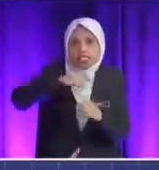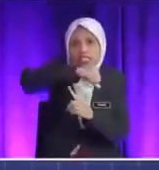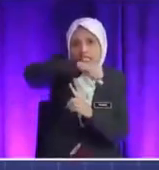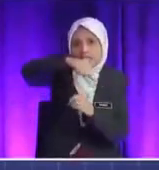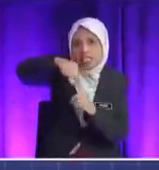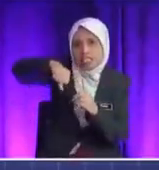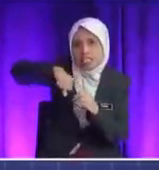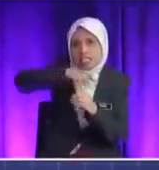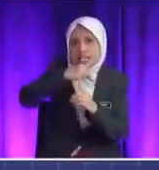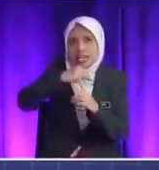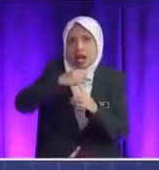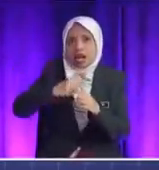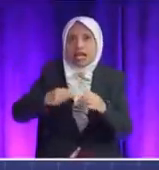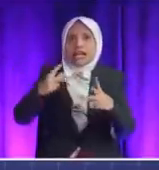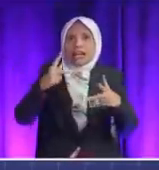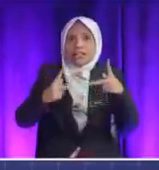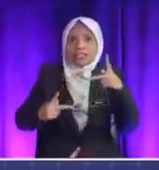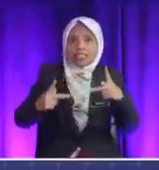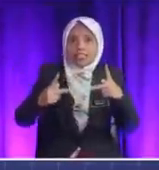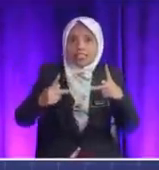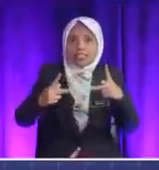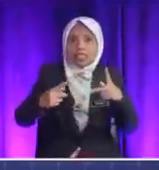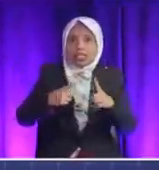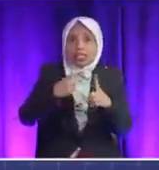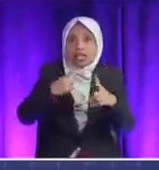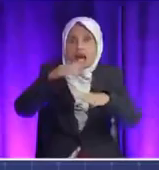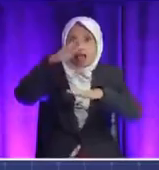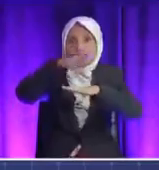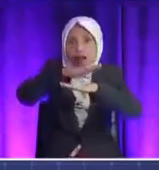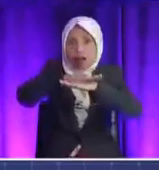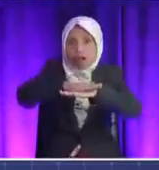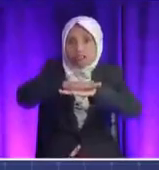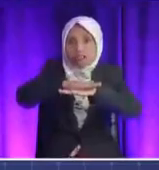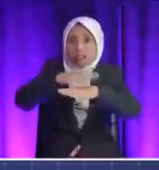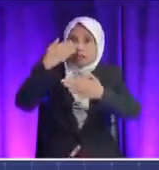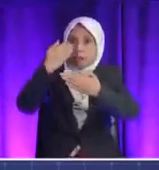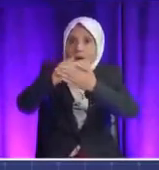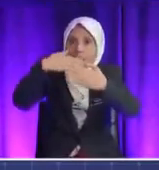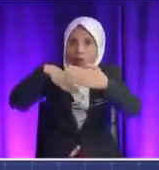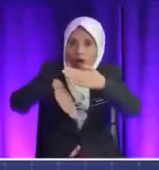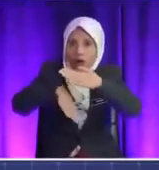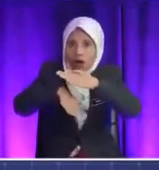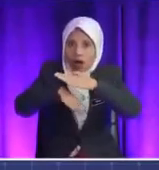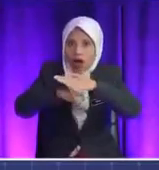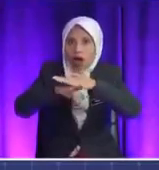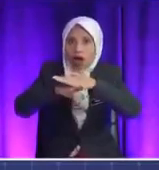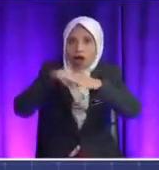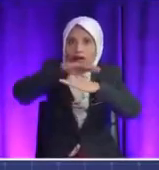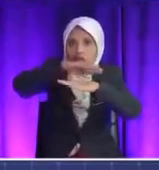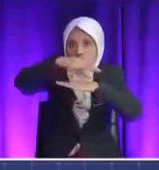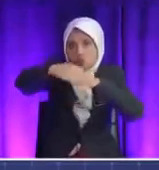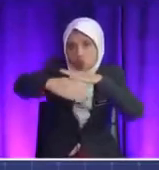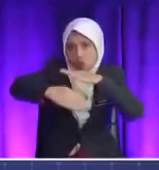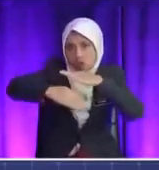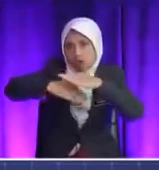pastikan mulih data-data ke bawah Lala bawah dahulu sabutuha jatuh Jadi kalau boleh data sebutaken